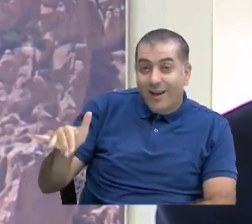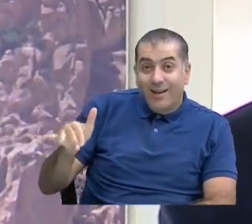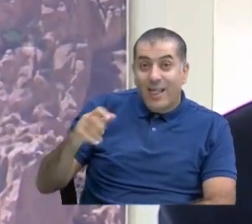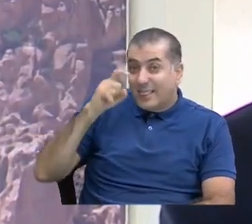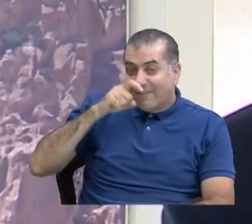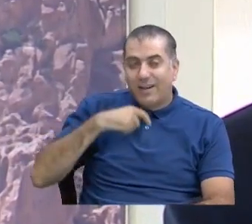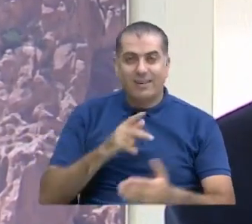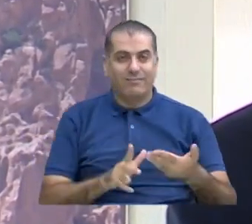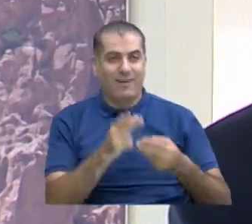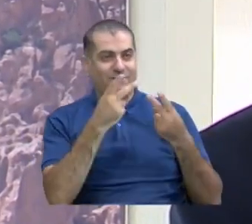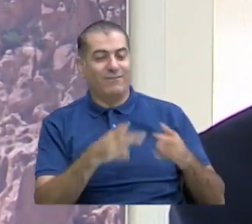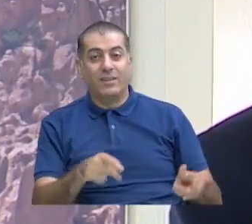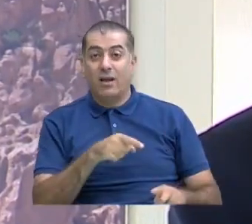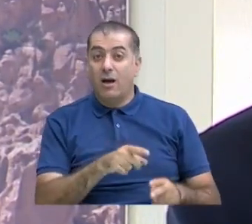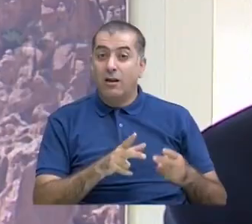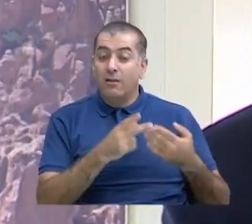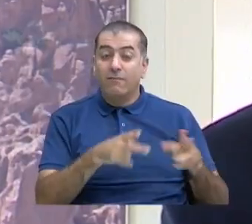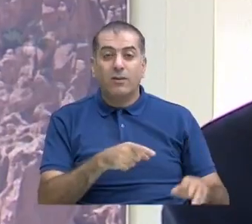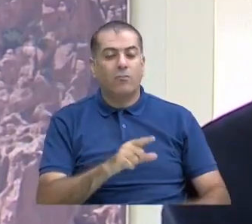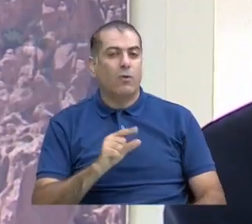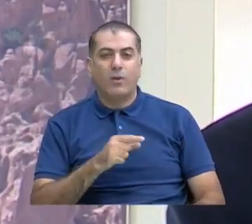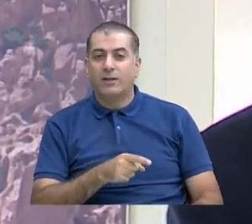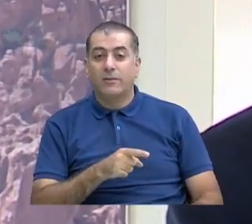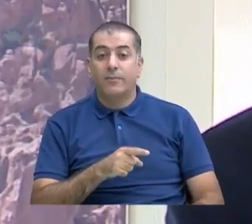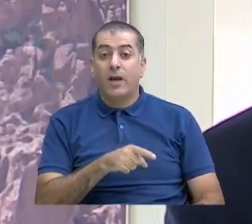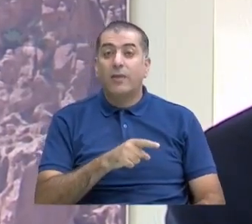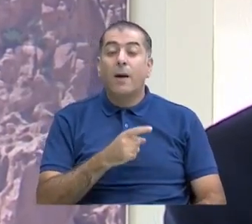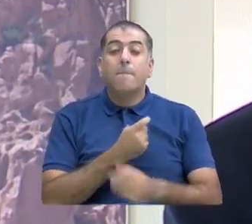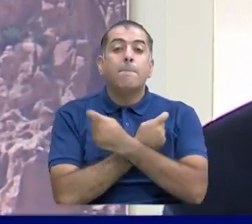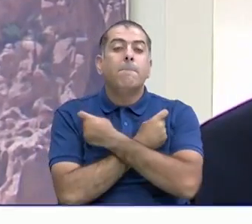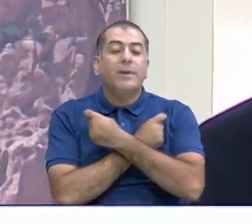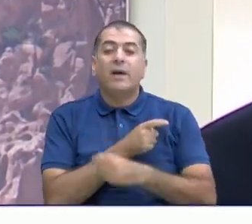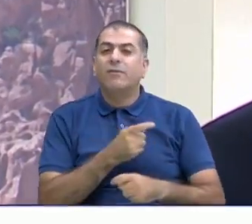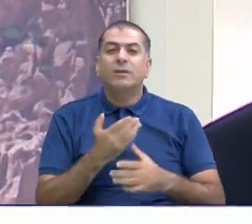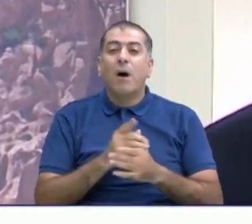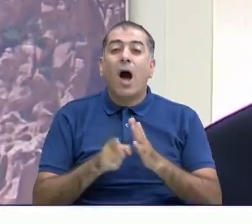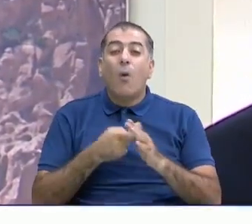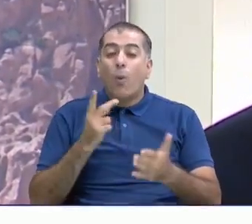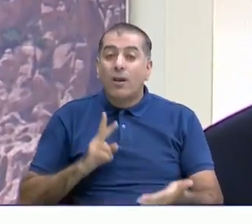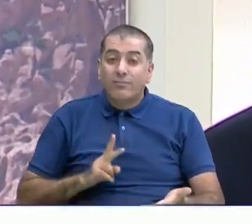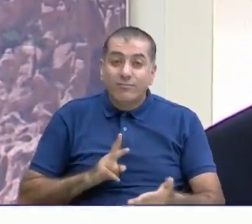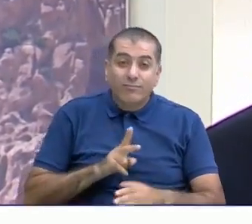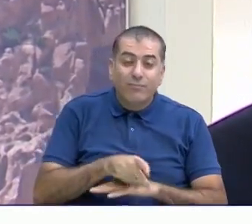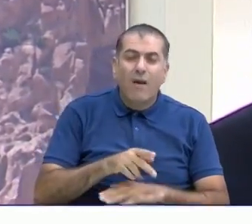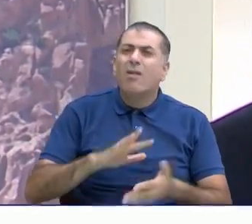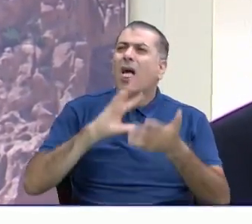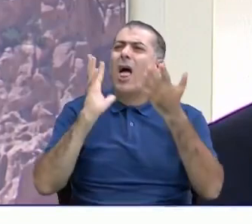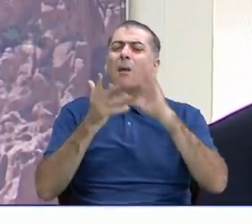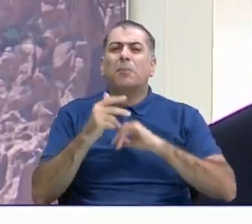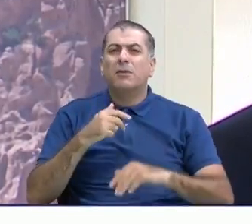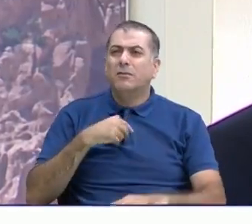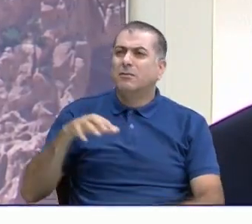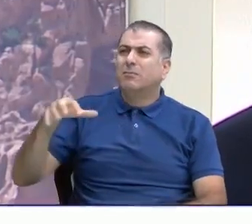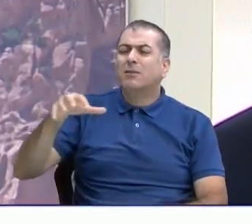سياحي كبير جدا ومميز في مدينه الطفيله اهميه المتحف عاده الزائر اول ما بوصل لاي موقع في العالم اول ما